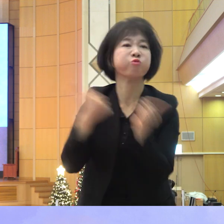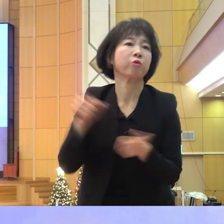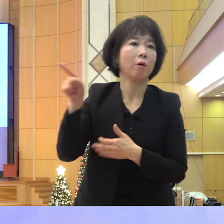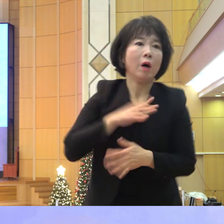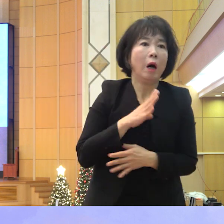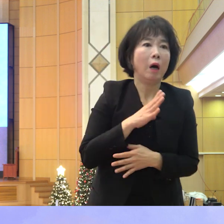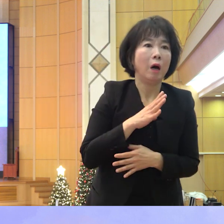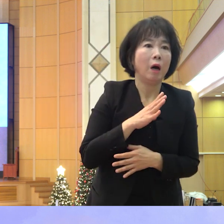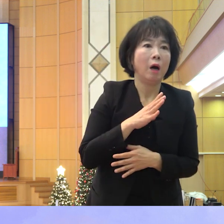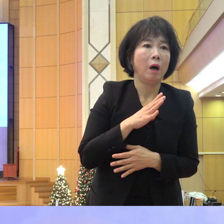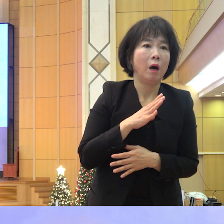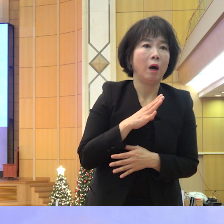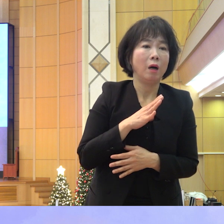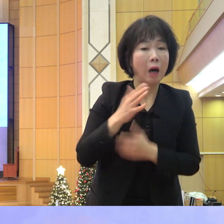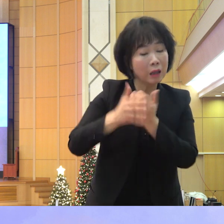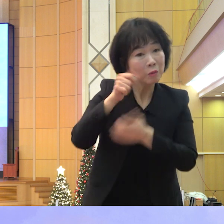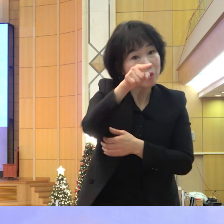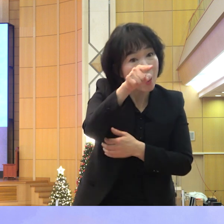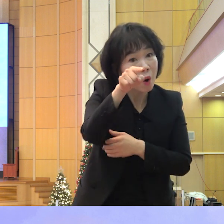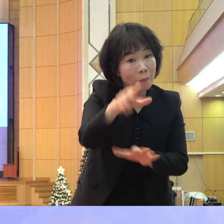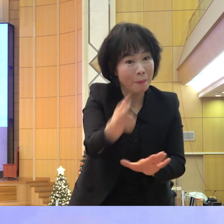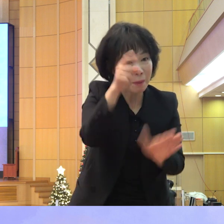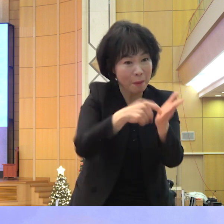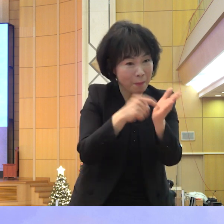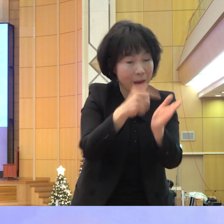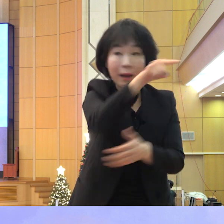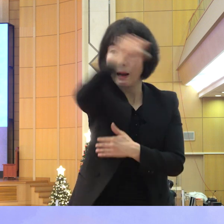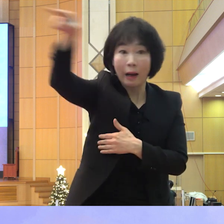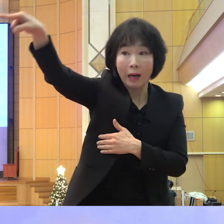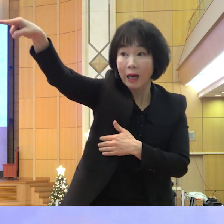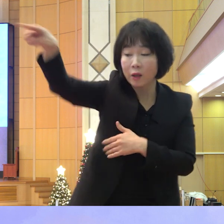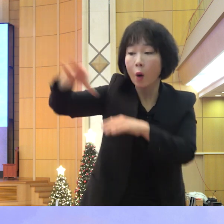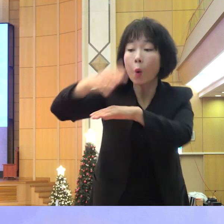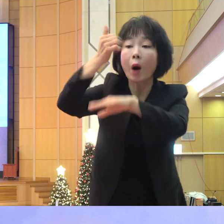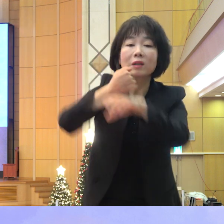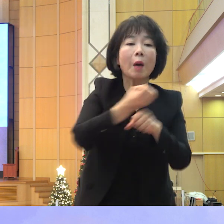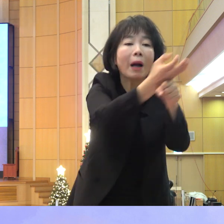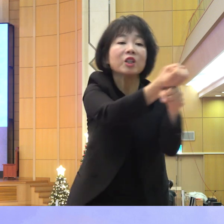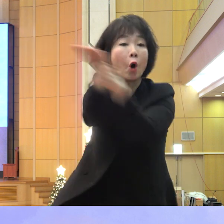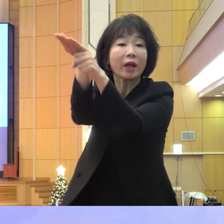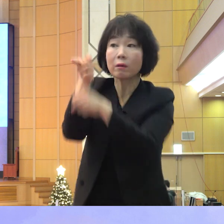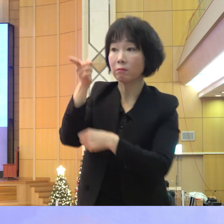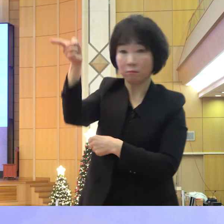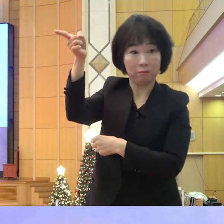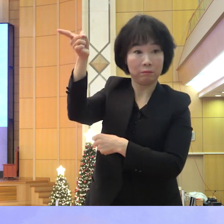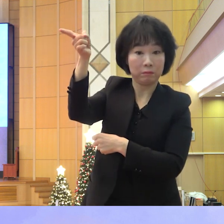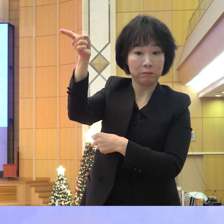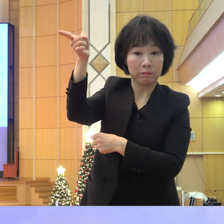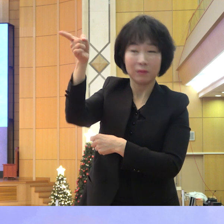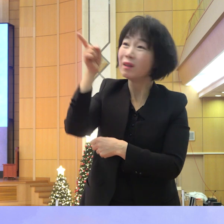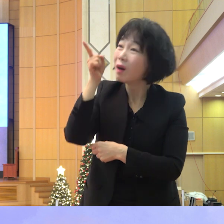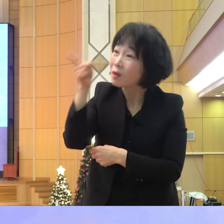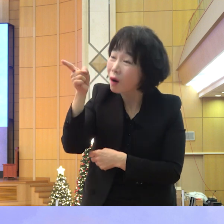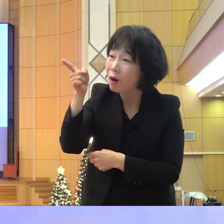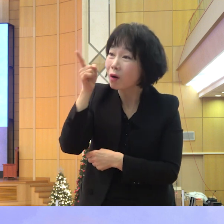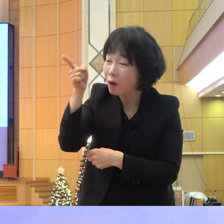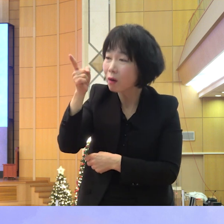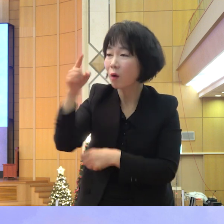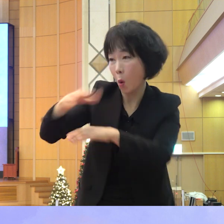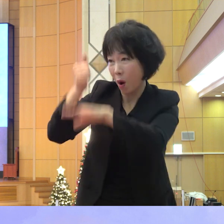하나님은 말하기를 너는 가서 히스기야에게 이르기를 내